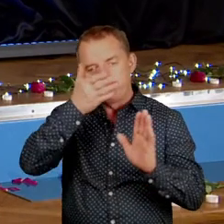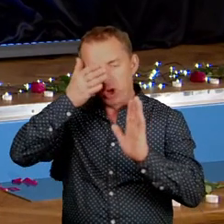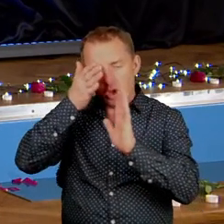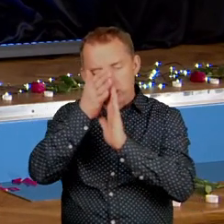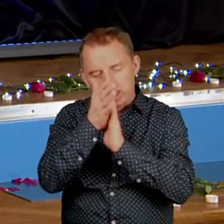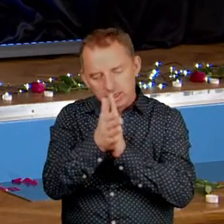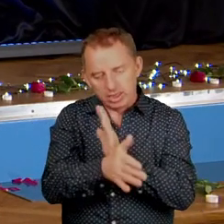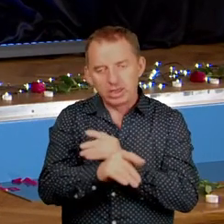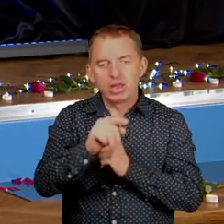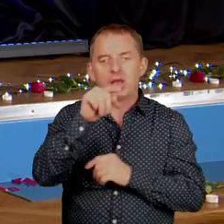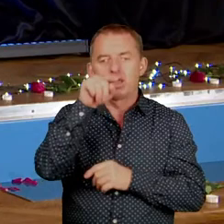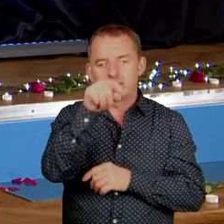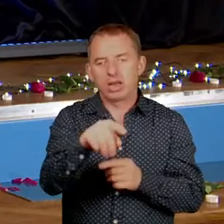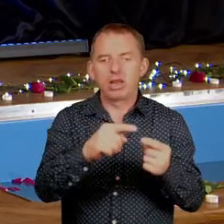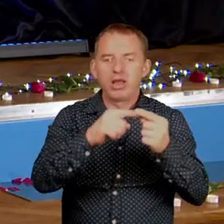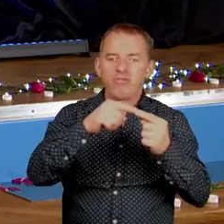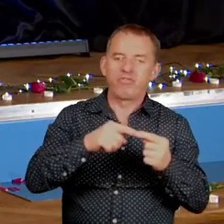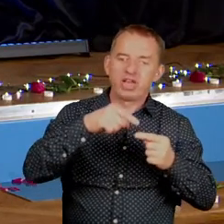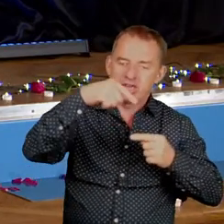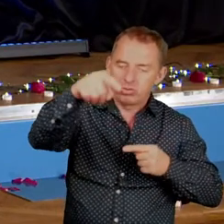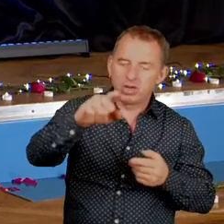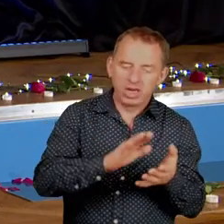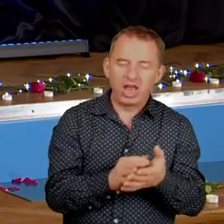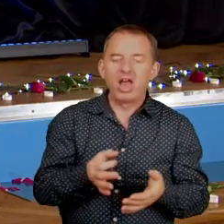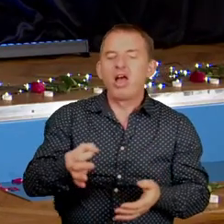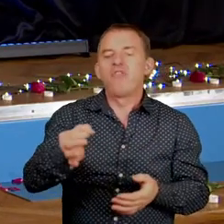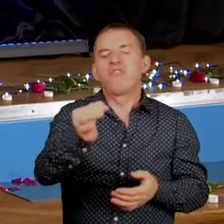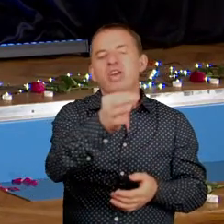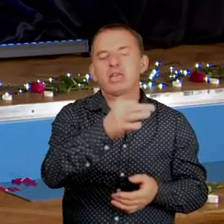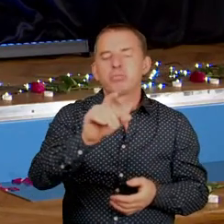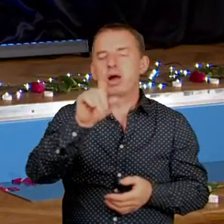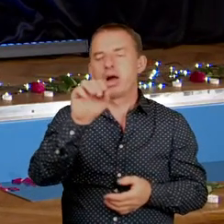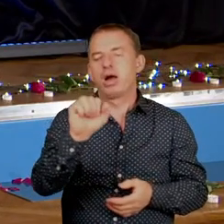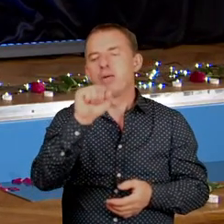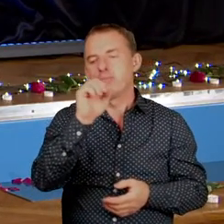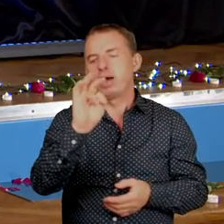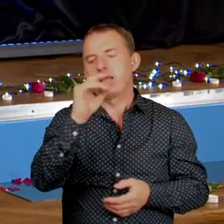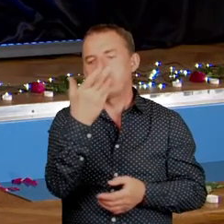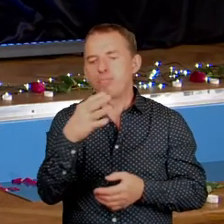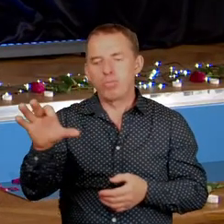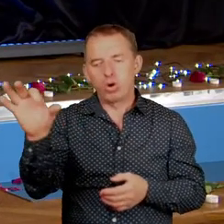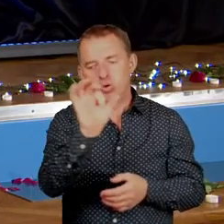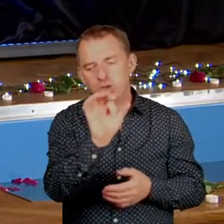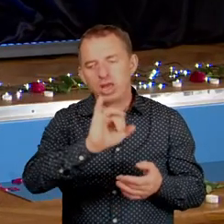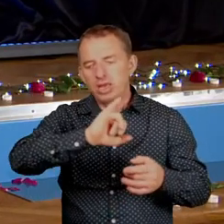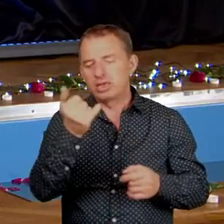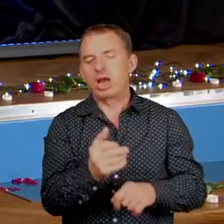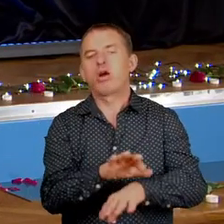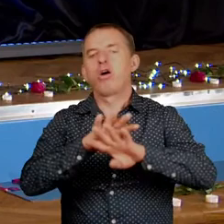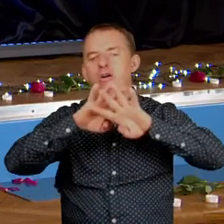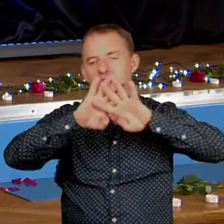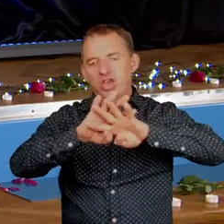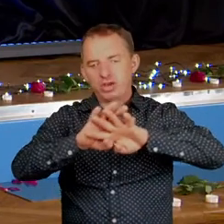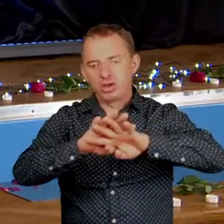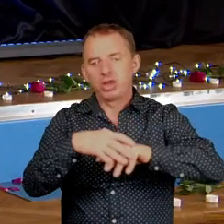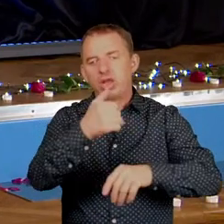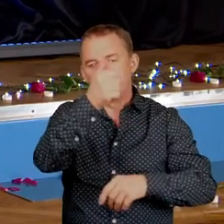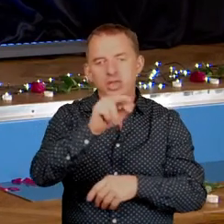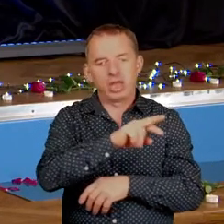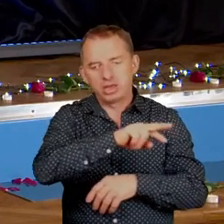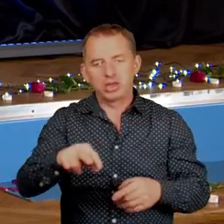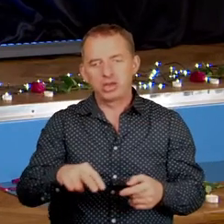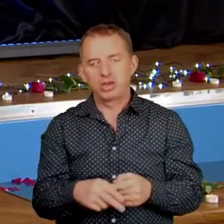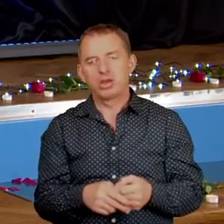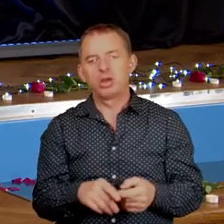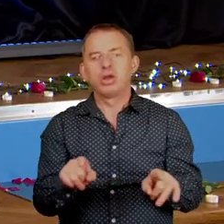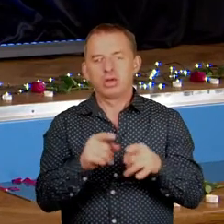tego zostaje wysłany na wyspę Patmos jako więzień. One thing you desire when you're old. jednej rzeczy chcesz,